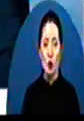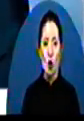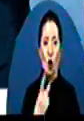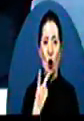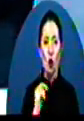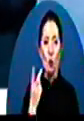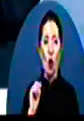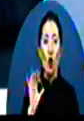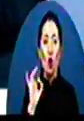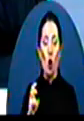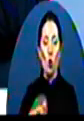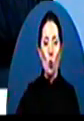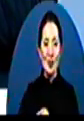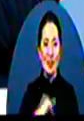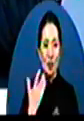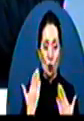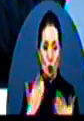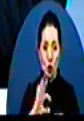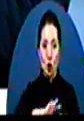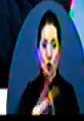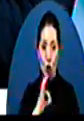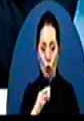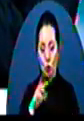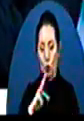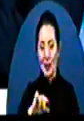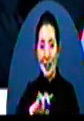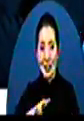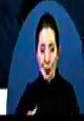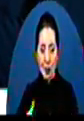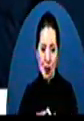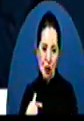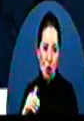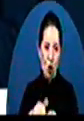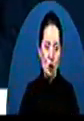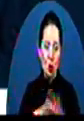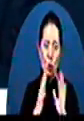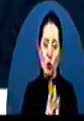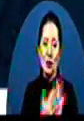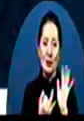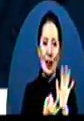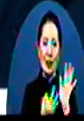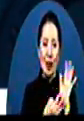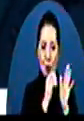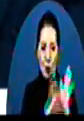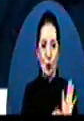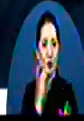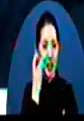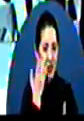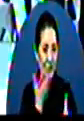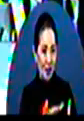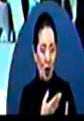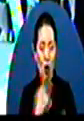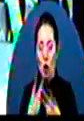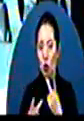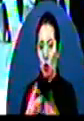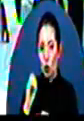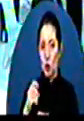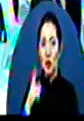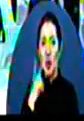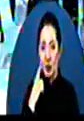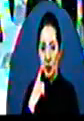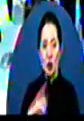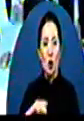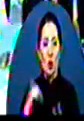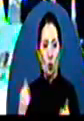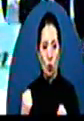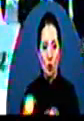2020 оны улсын хурлын сонгуульд Монгол Ардын намаас нэр дэвшигчдийн 78% нь эрэгтэй, 22% нь эмэгтэйчүүд байна. Хүчин нэгтгэн уриатайгаар